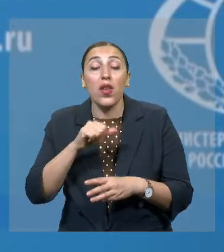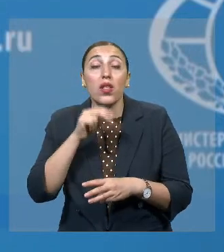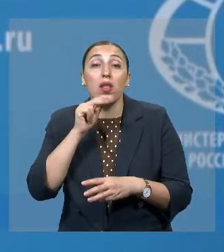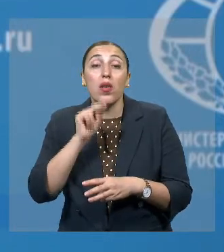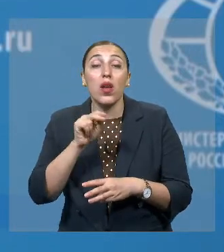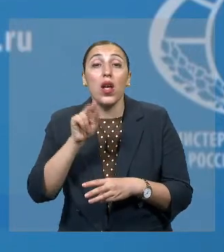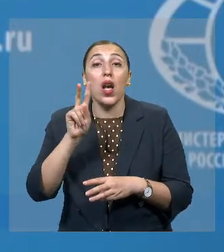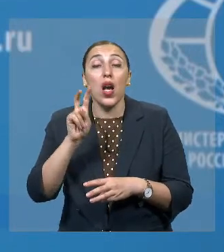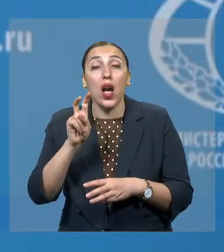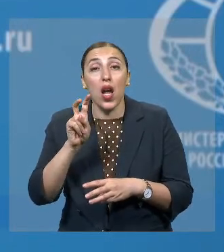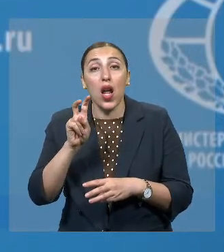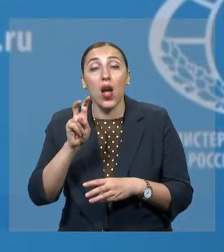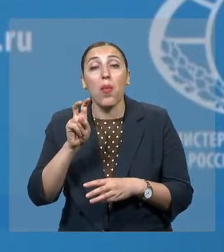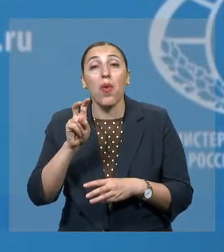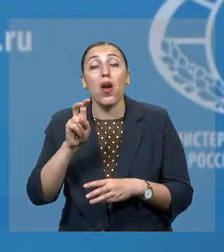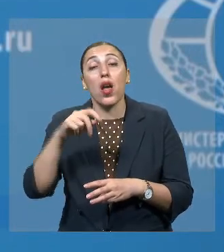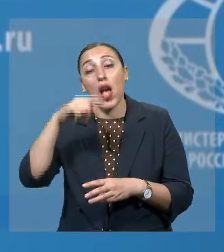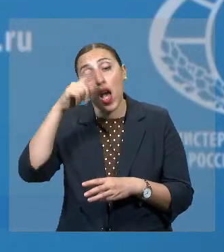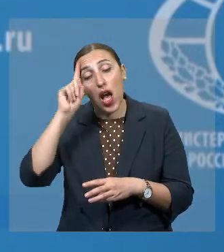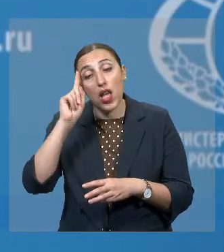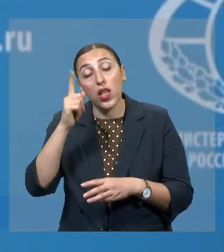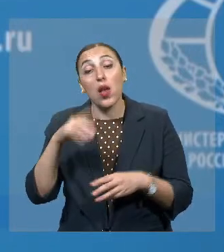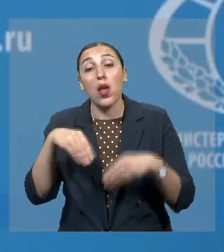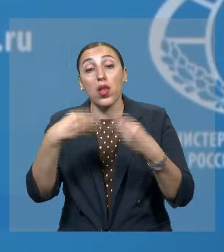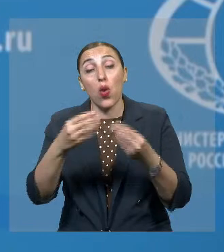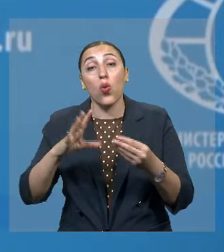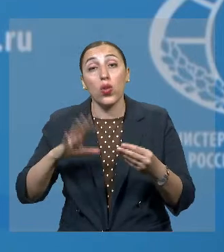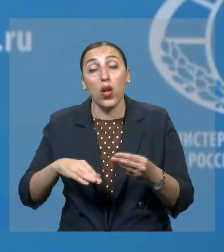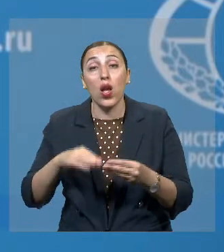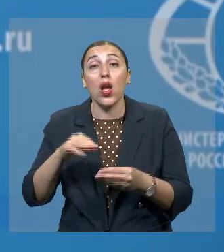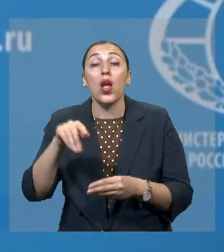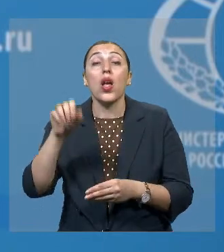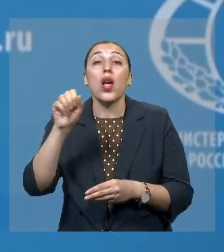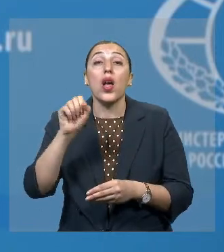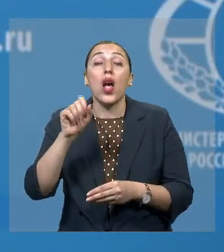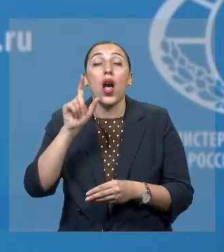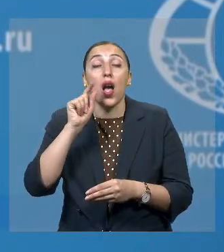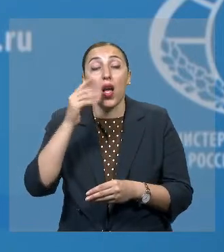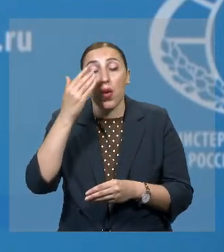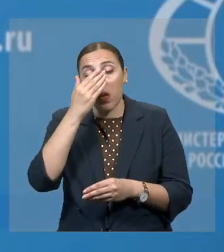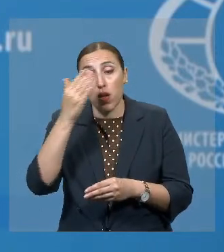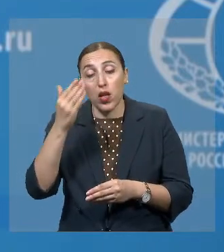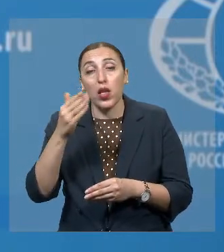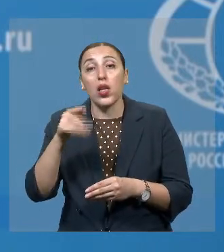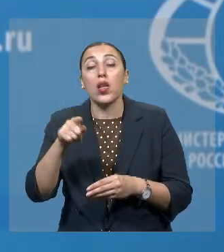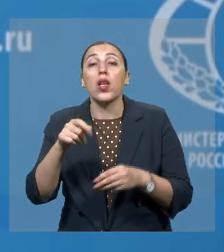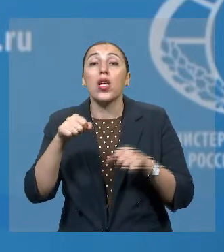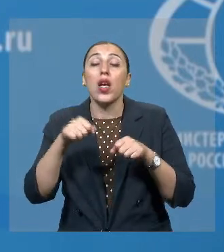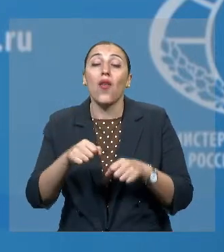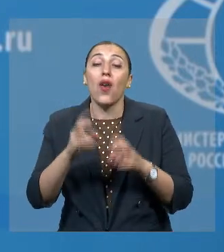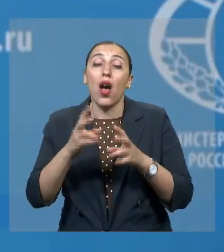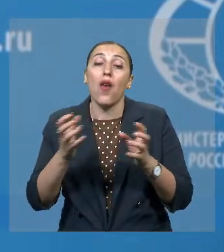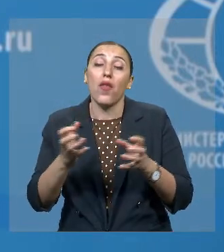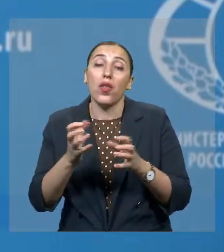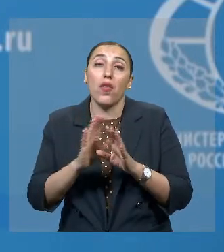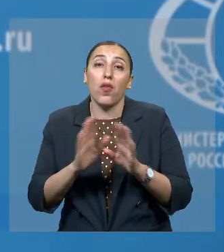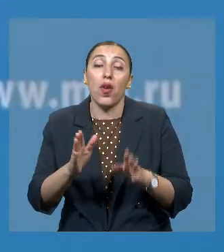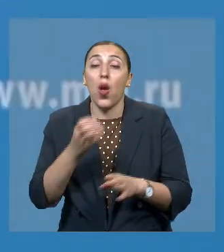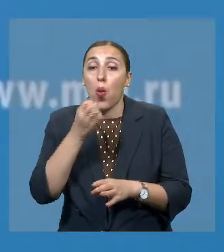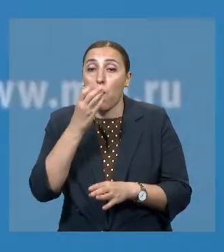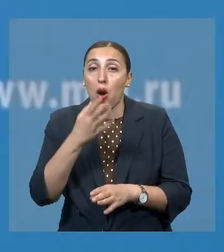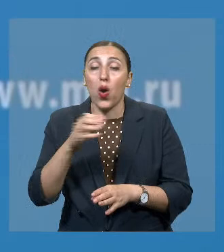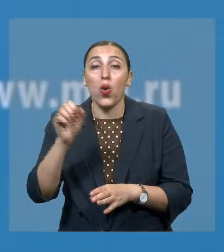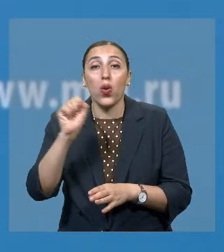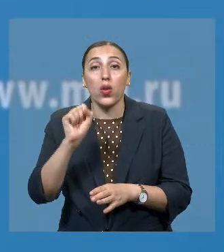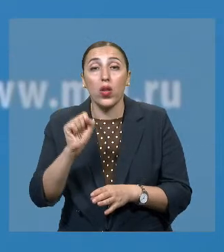Ղարաբաղ Ադրբեջանի մաս ճանաչելուց հետո, տեղում Ղարաբաղի հայերի իրավունքներին եւ անվտանգությանն աջակցելն է, այդ թվում Բաքու Ստեփանակերտ